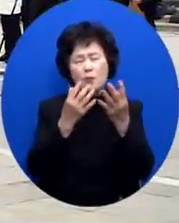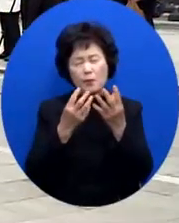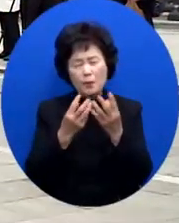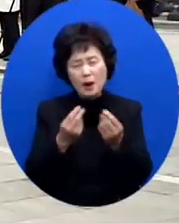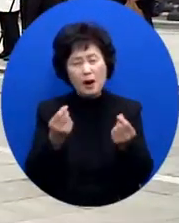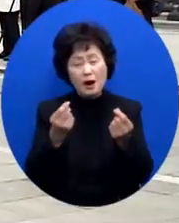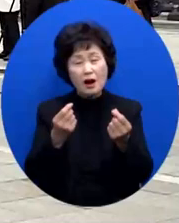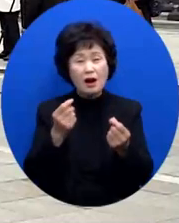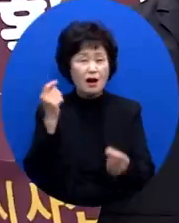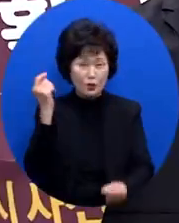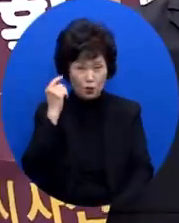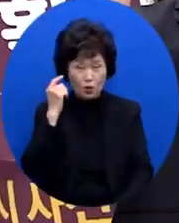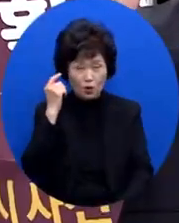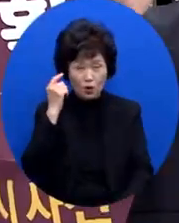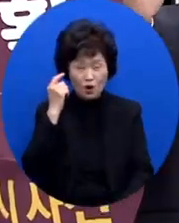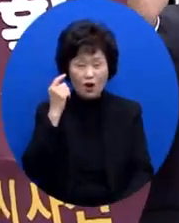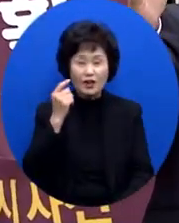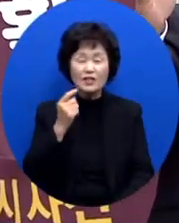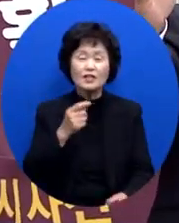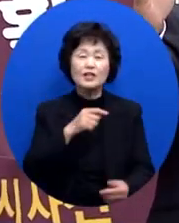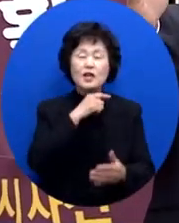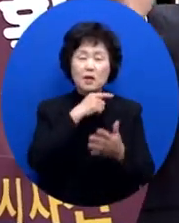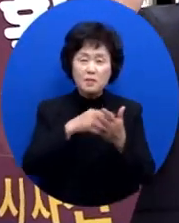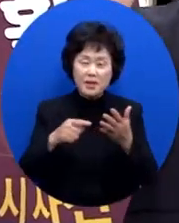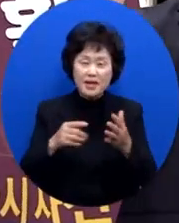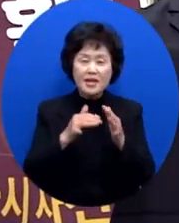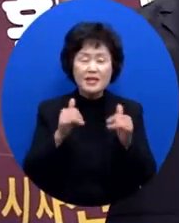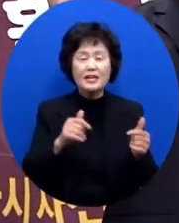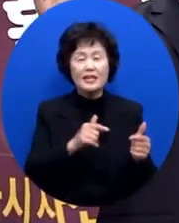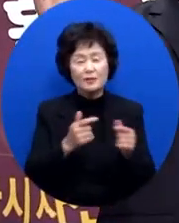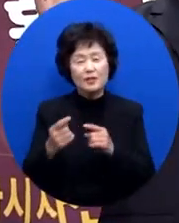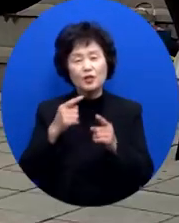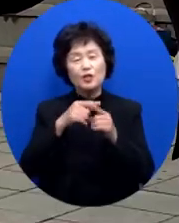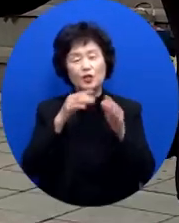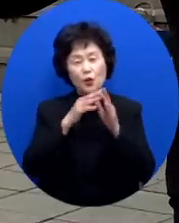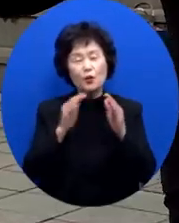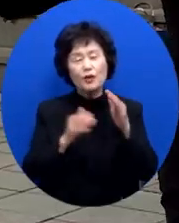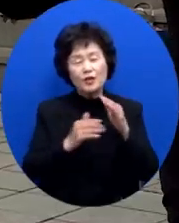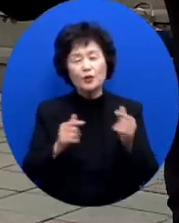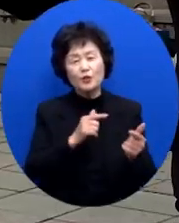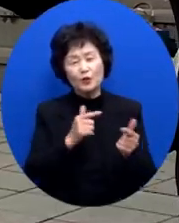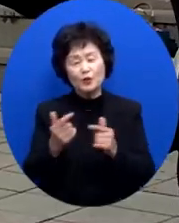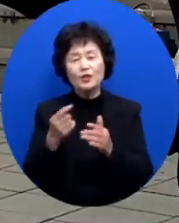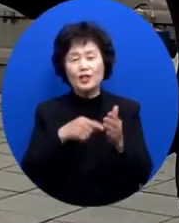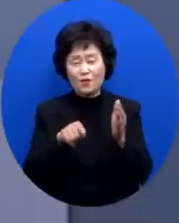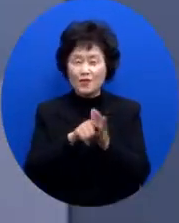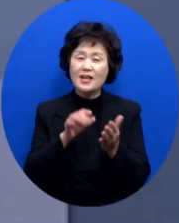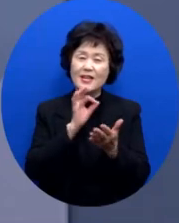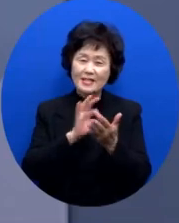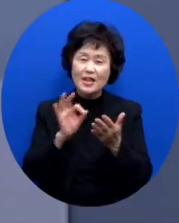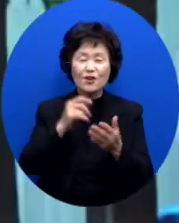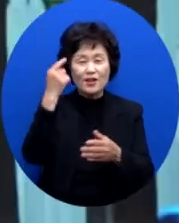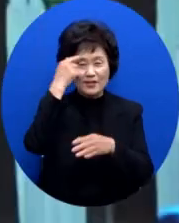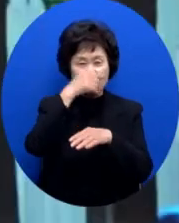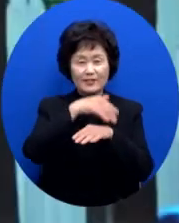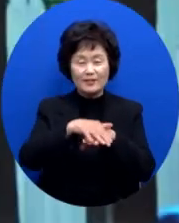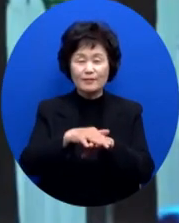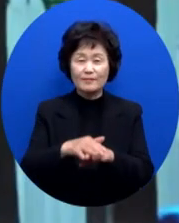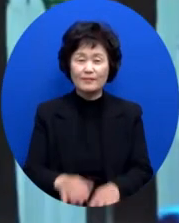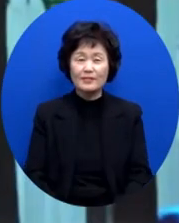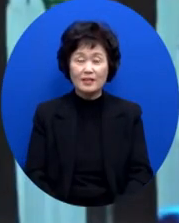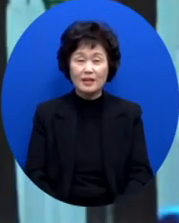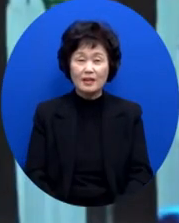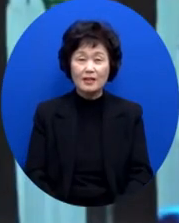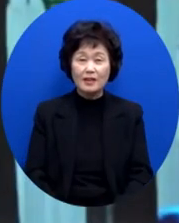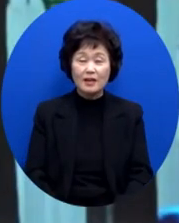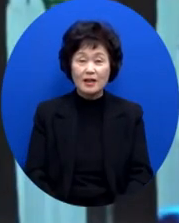돼서 강원도 산불 피해 주민을 위해서 이 헌금을 좀 사용하려고 계획하고 있습니다. 네. 특별히